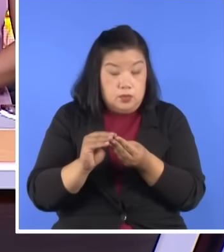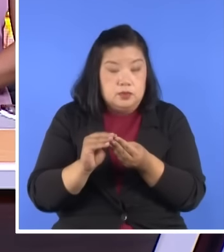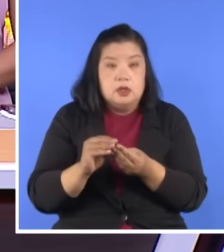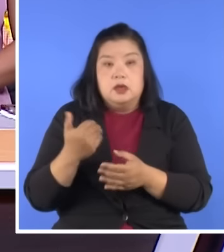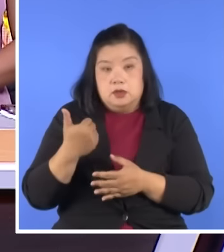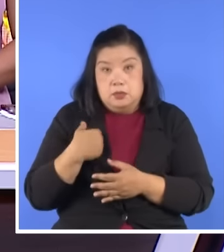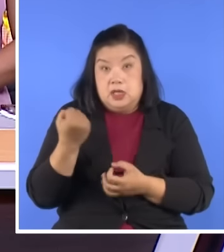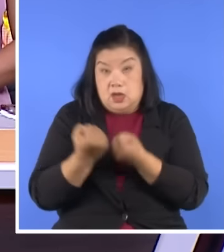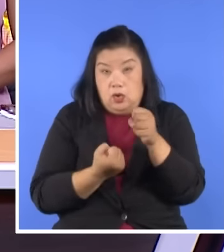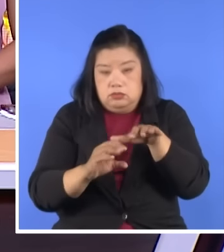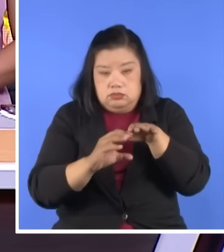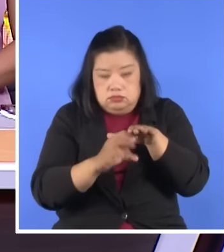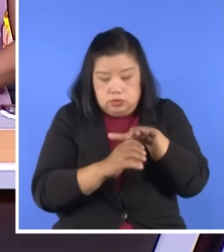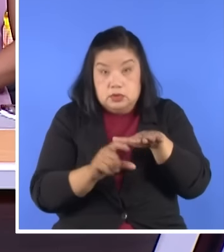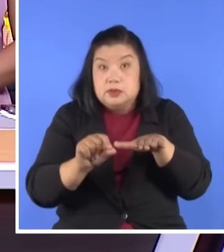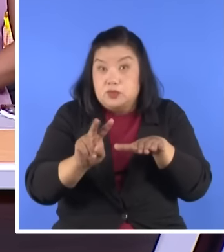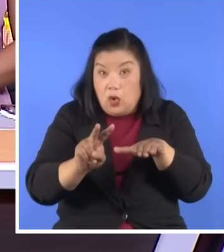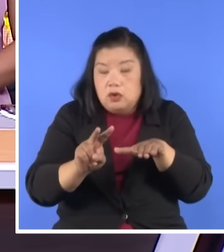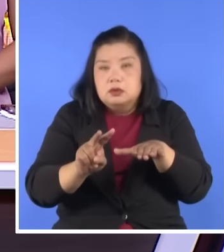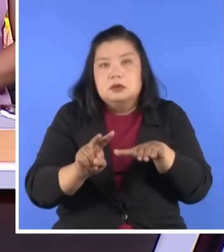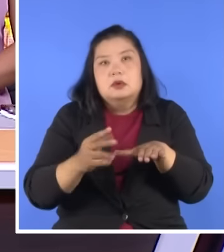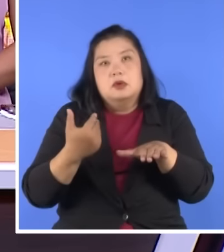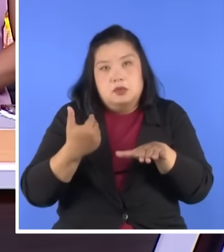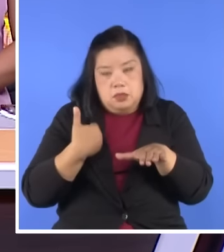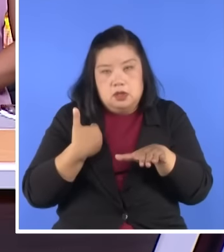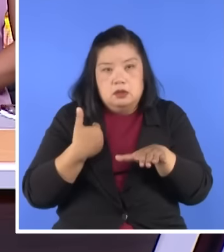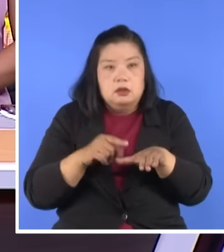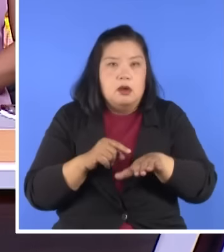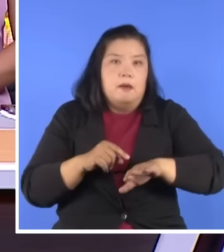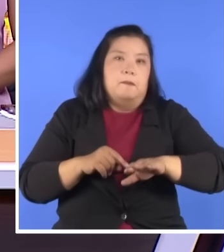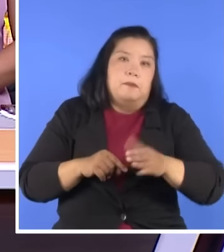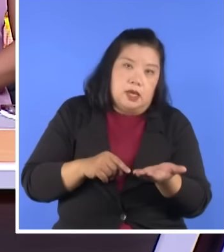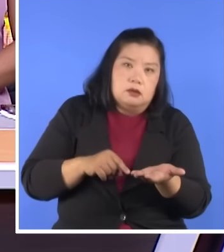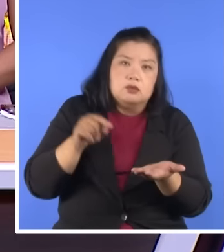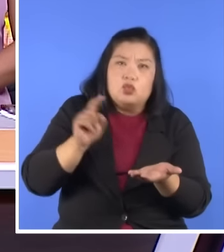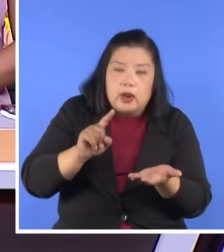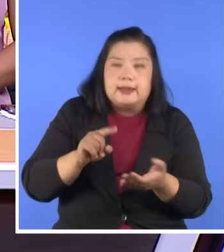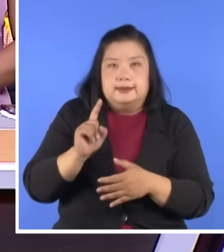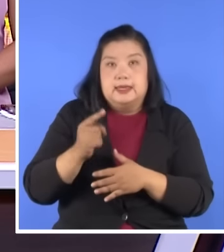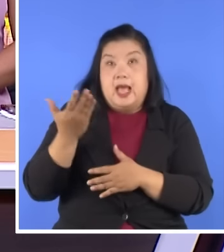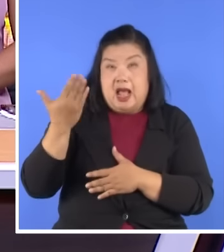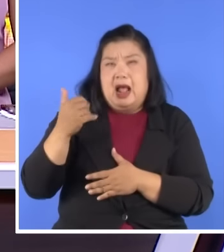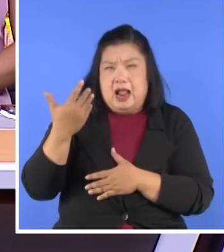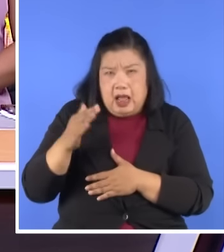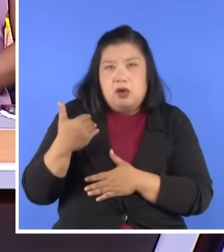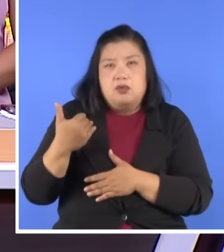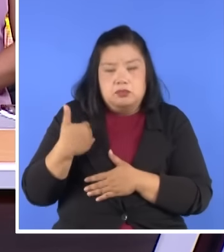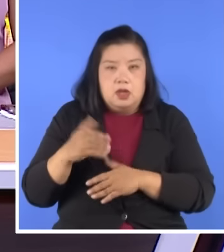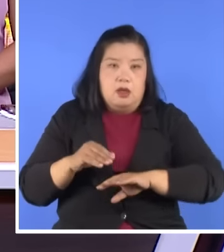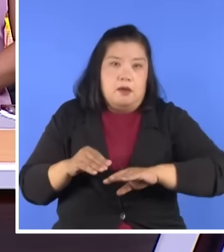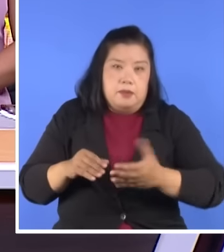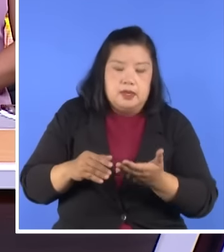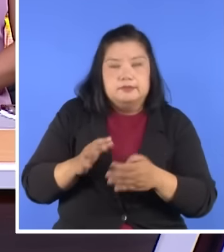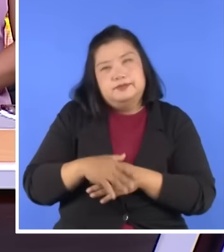22ล้อเนี่ยพลิกตะแคงบนสะพานต่างระดับก่อนหน้านี้รถพ่วงก็พลิกในจุดนี้มาแล้วเหมือนกันเขาก็